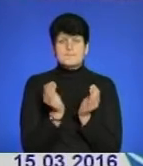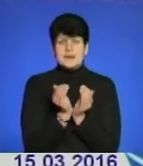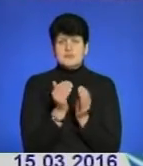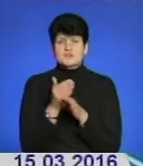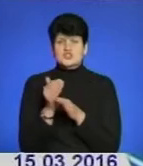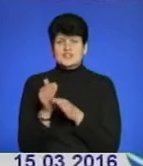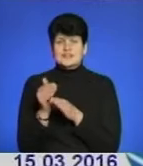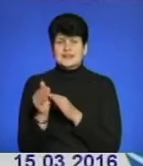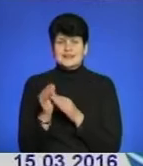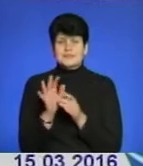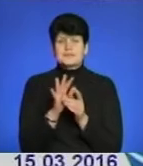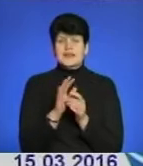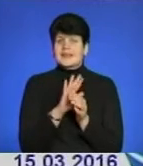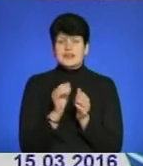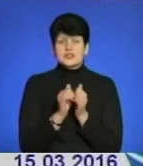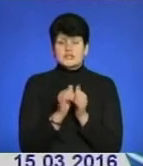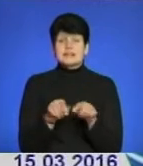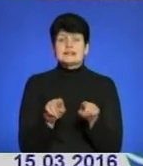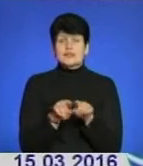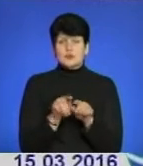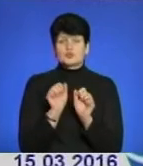а також не такий частий, теж може